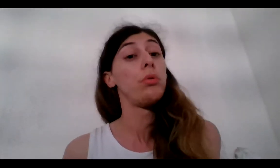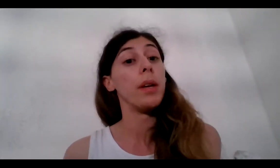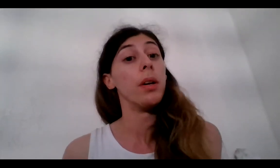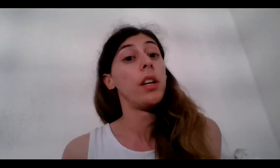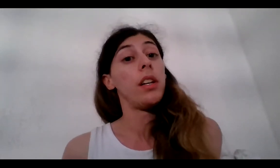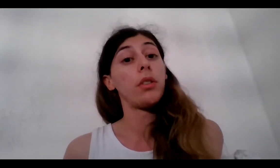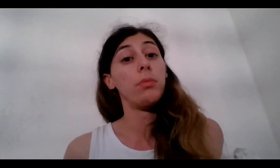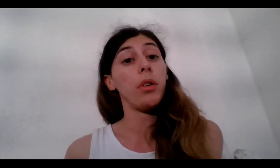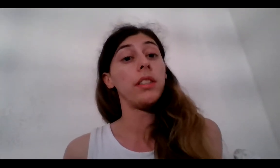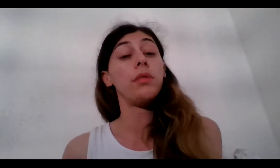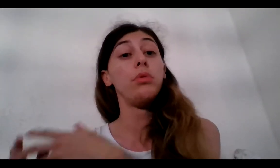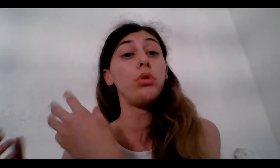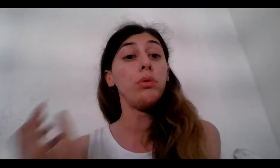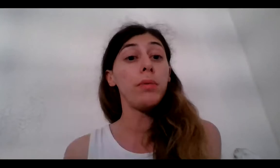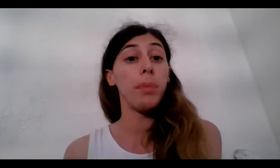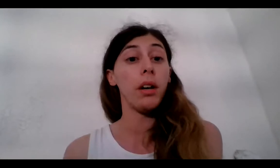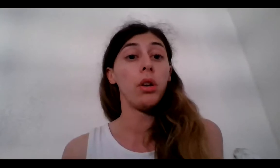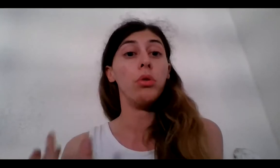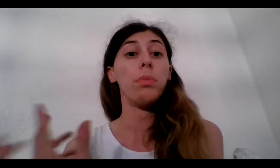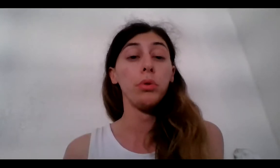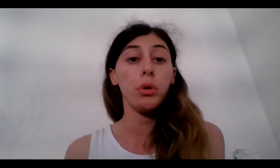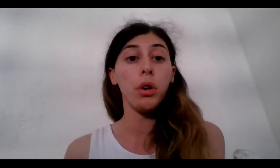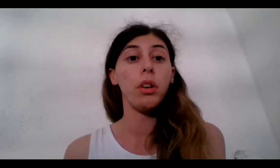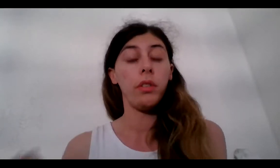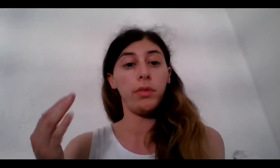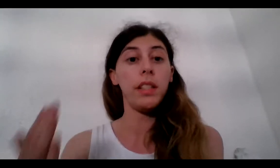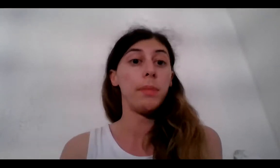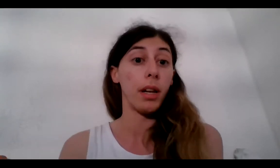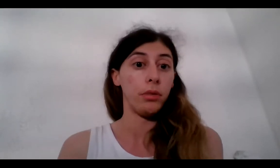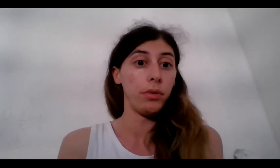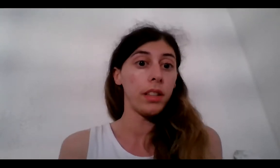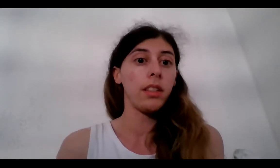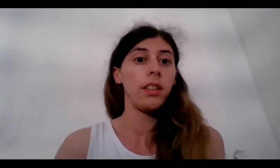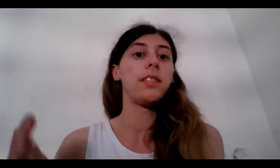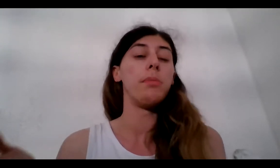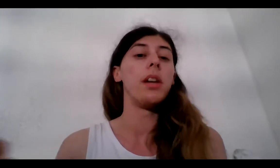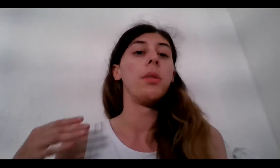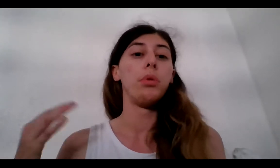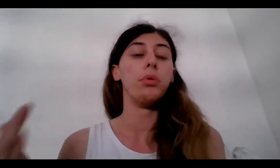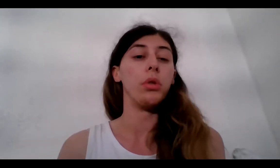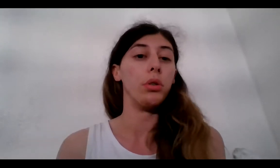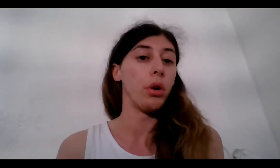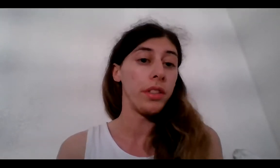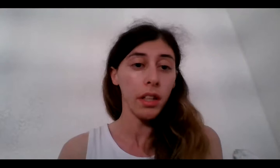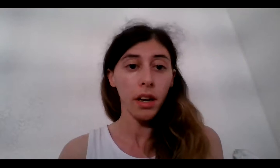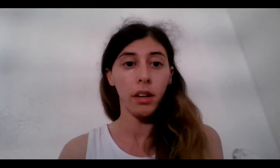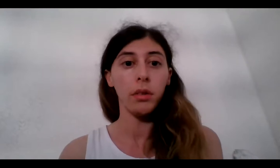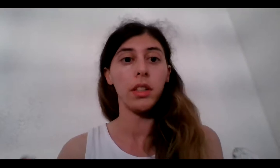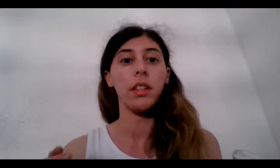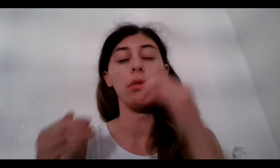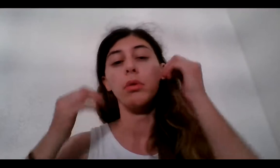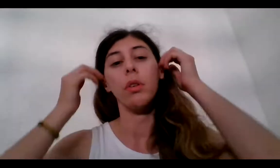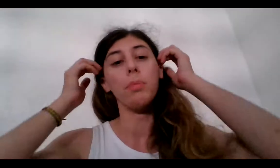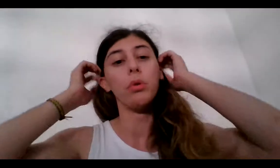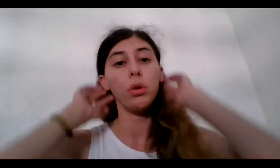toujours le même. L'argument était, vous ne suivez pas le protocole validé par la SOFECT, qui s'appelle protocole Cordier, hein,